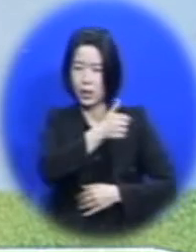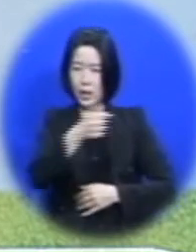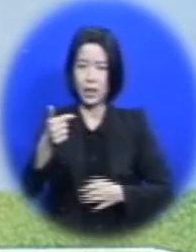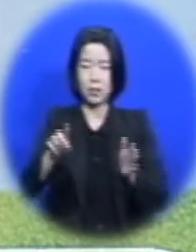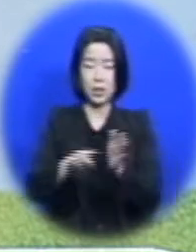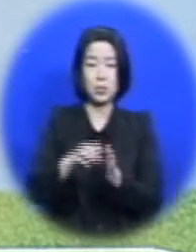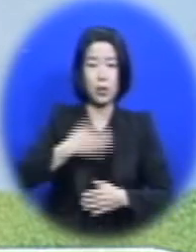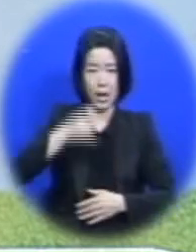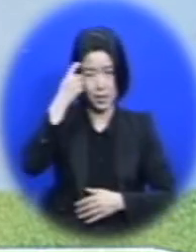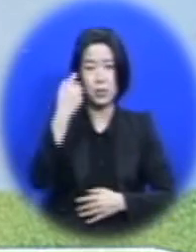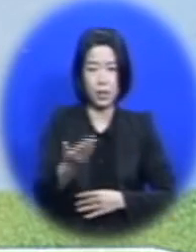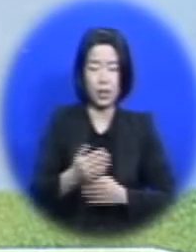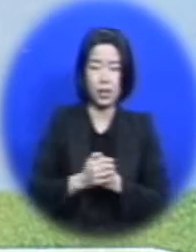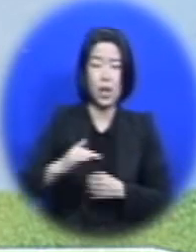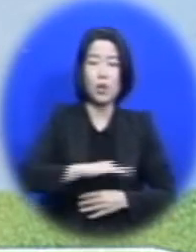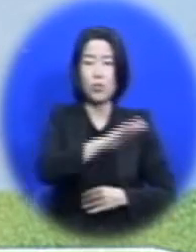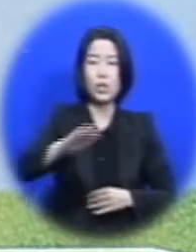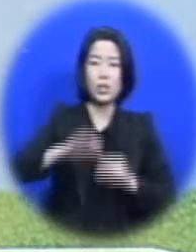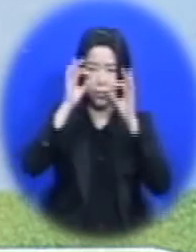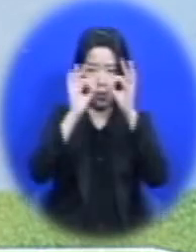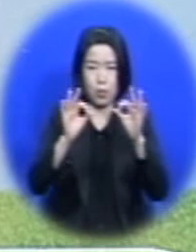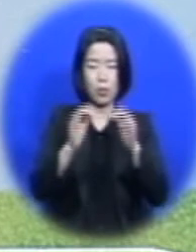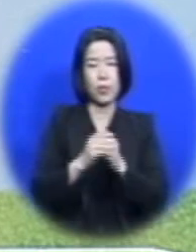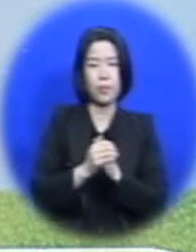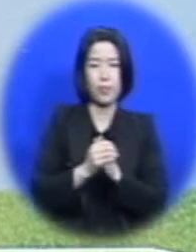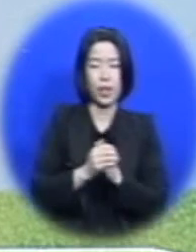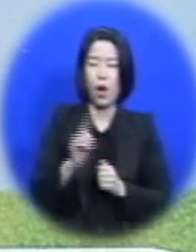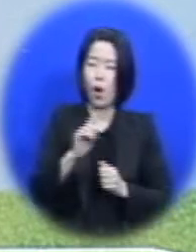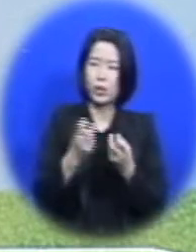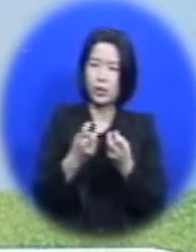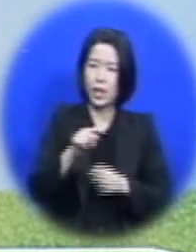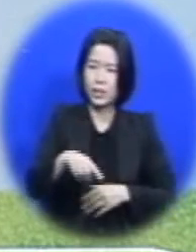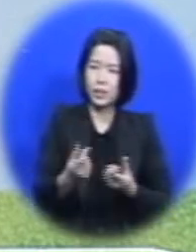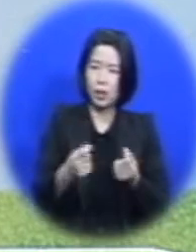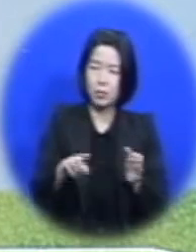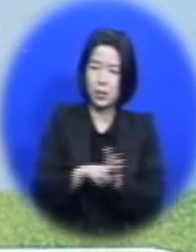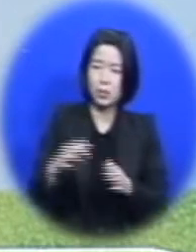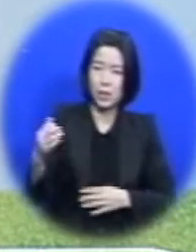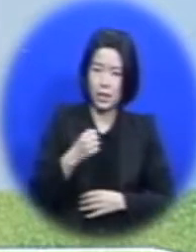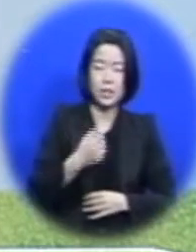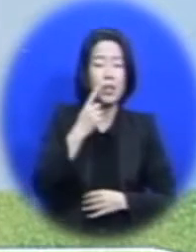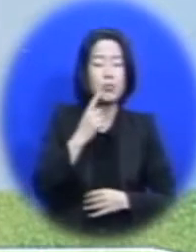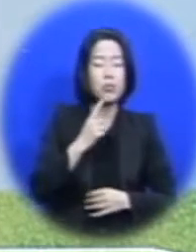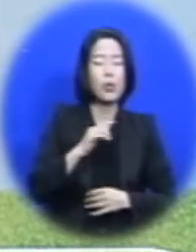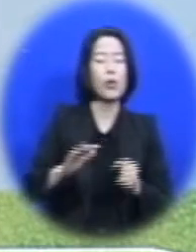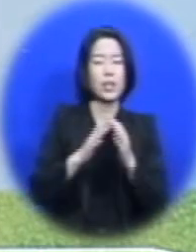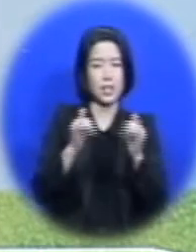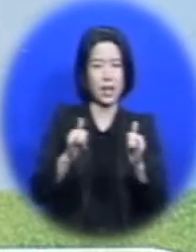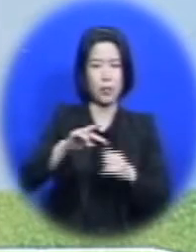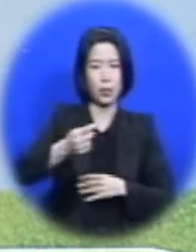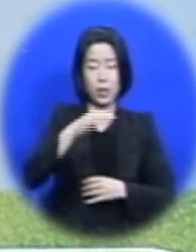아십니까 우리를 보고 어떻게 그런 믿음을 가졌는지 부러워하는 사람도 있다는걸